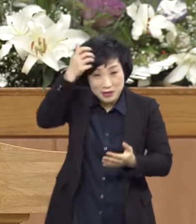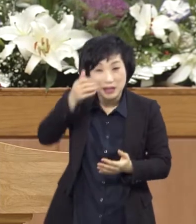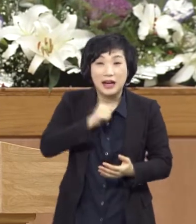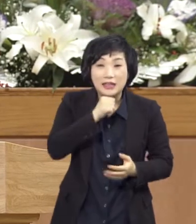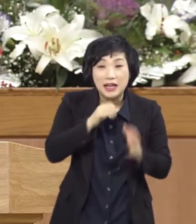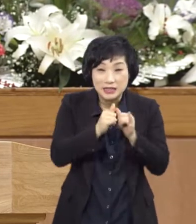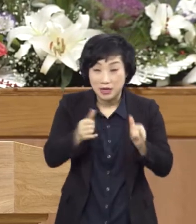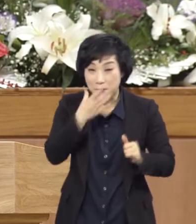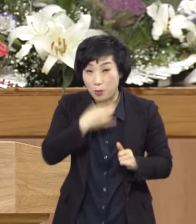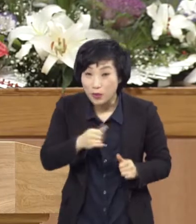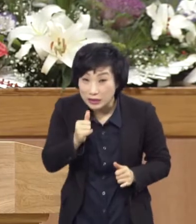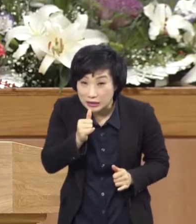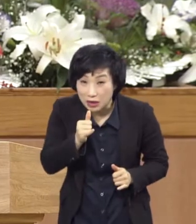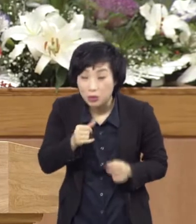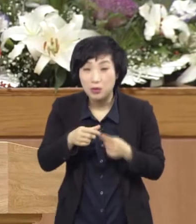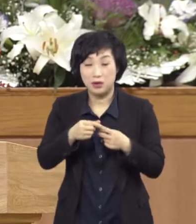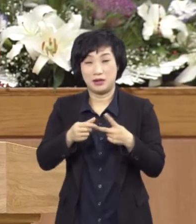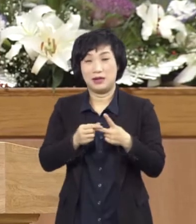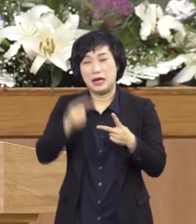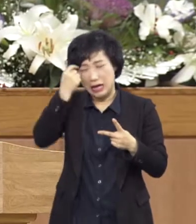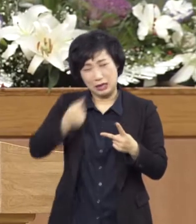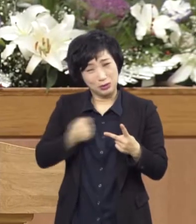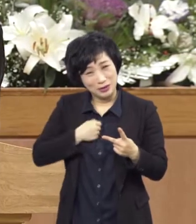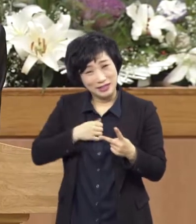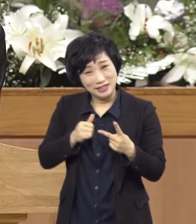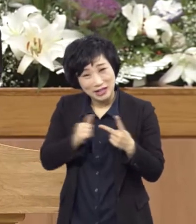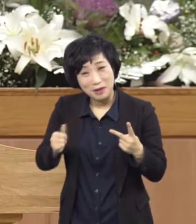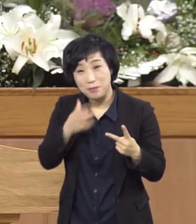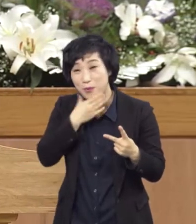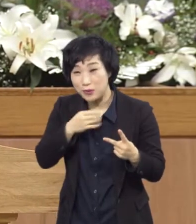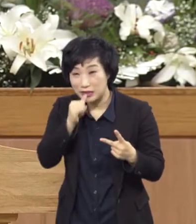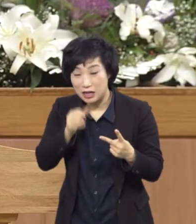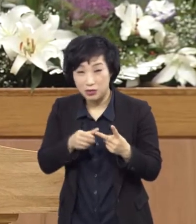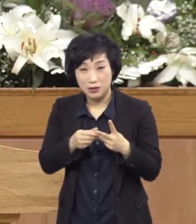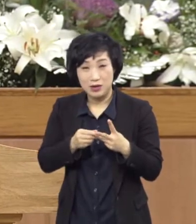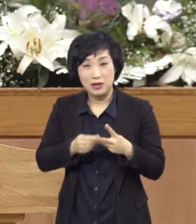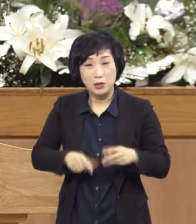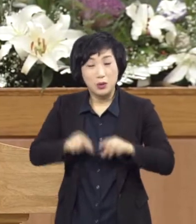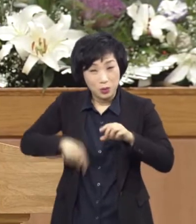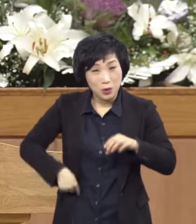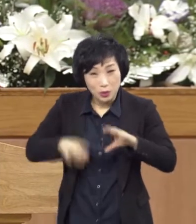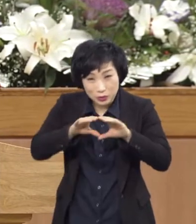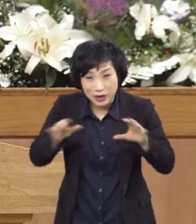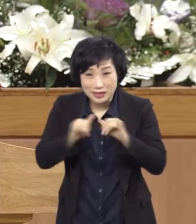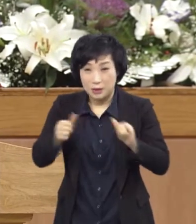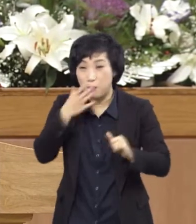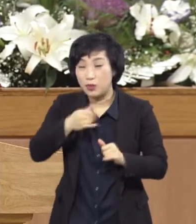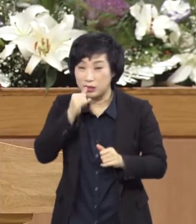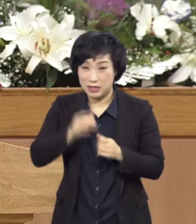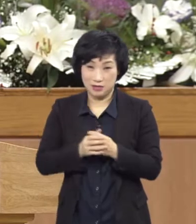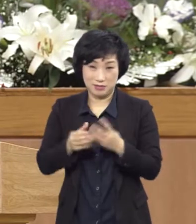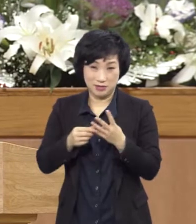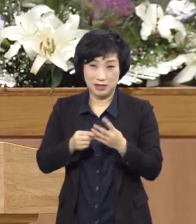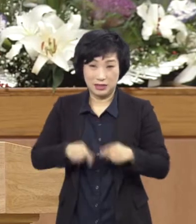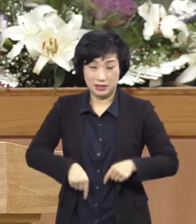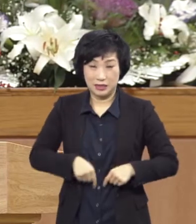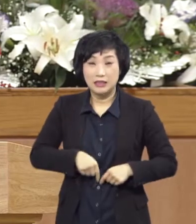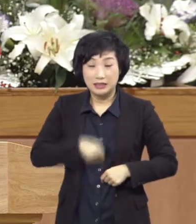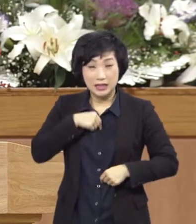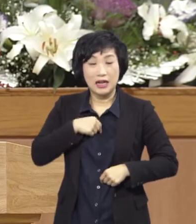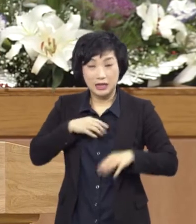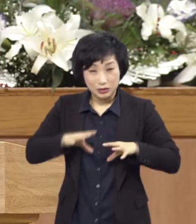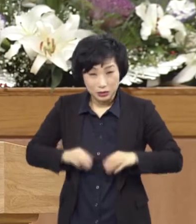자는 복이 있나니 온유한 자는 복이 있나니 의에 주리고 목마른 자는 복이 있나니